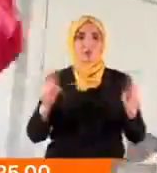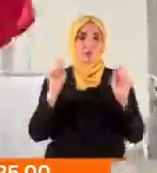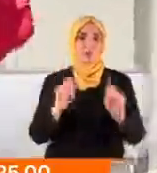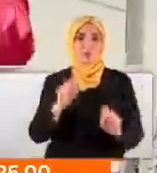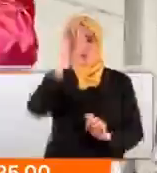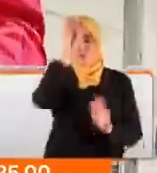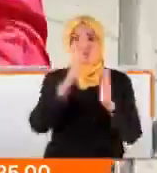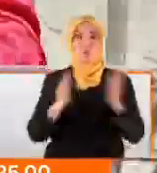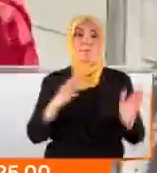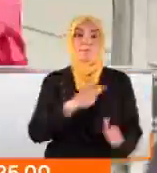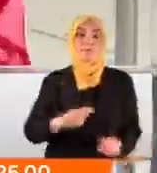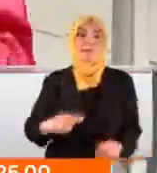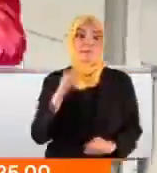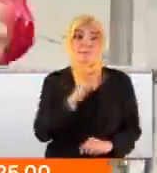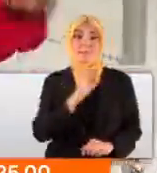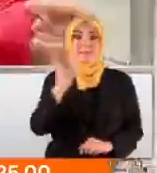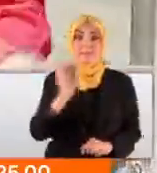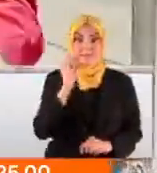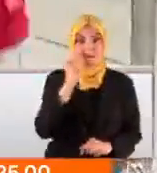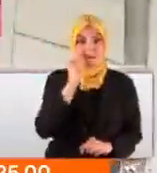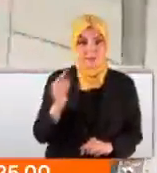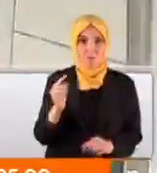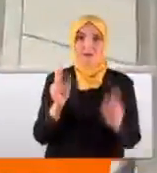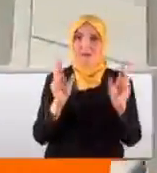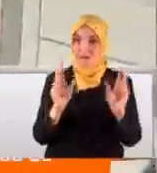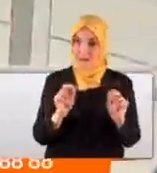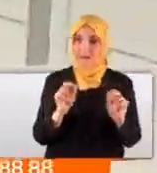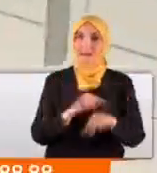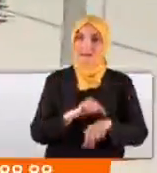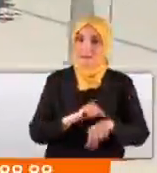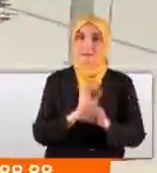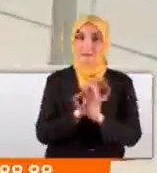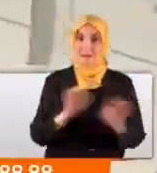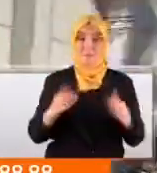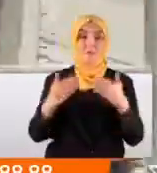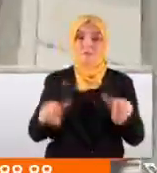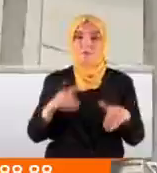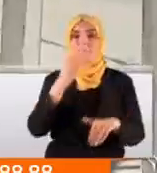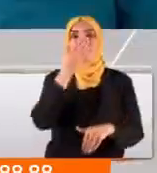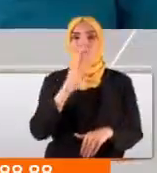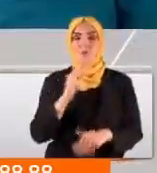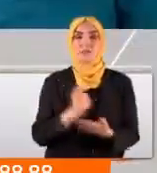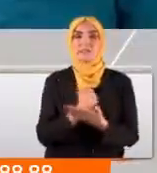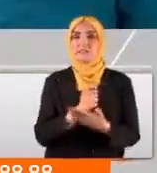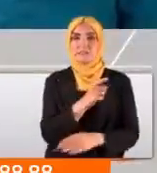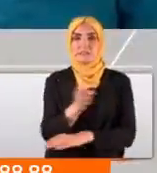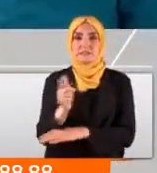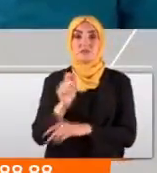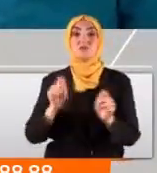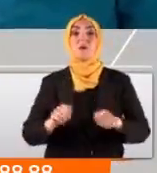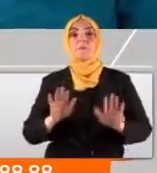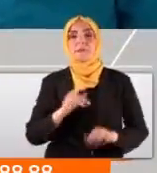Belediyesi sivrisineklere karşı yeterince zamanında önlem almadı, ilaçlama yapmadı dedi. Kurçuktan çıkan